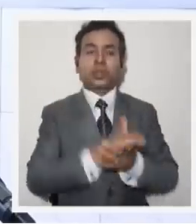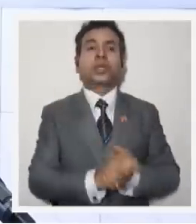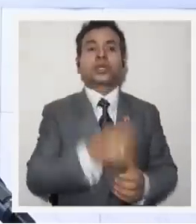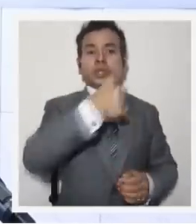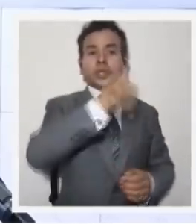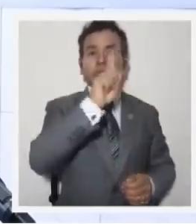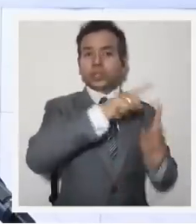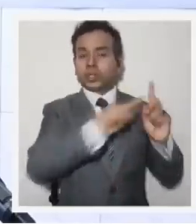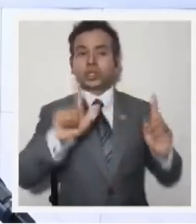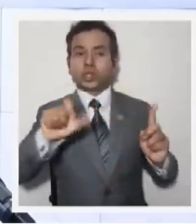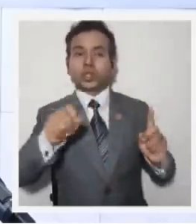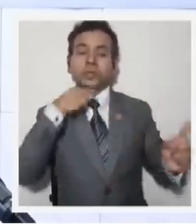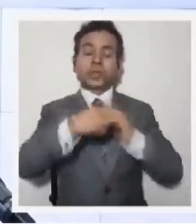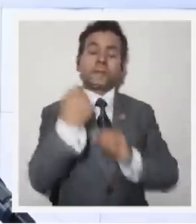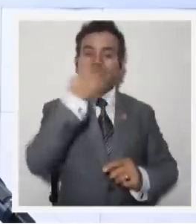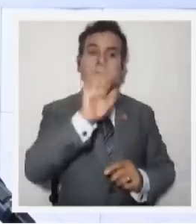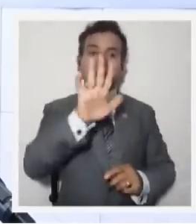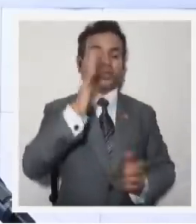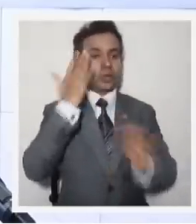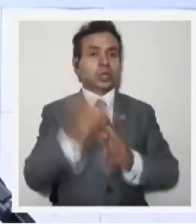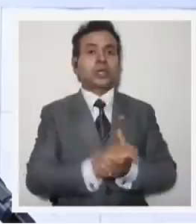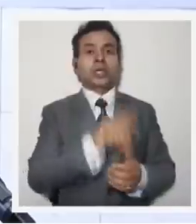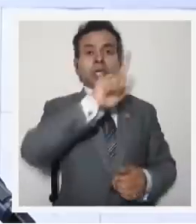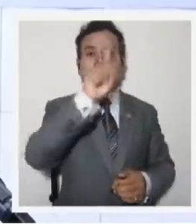1 জন, 51 থেকে 60 বছরের মধ্যে 7 জন,